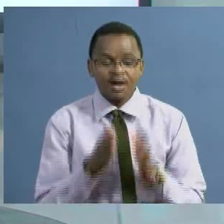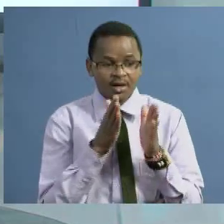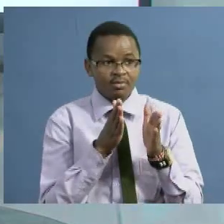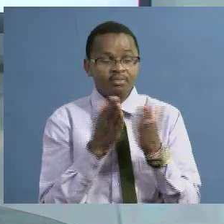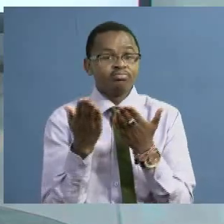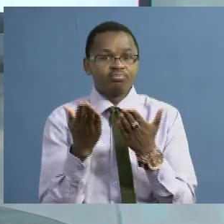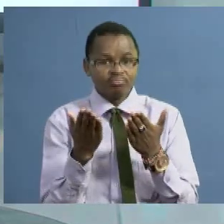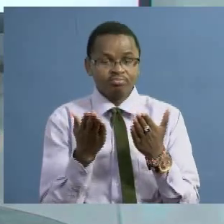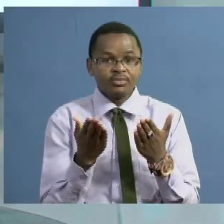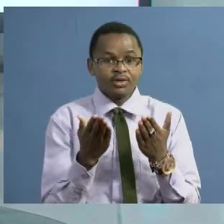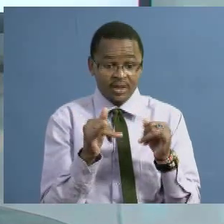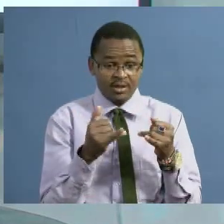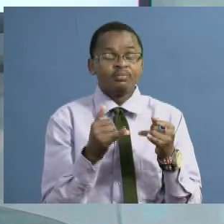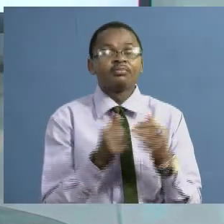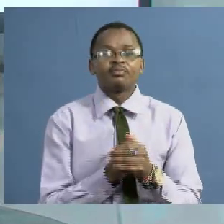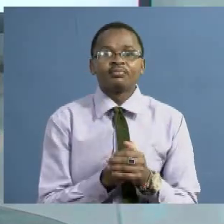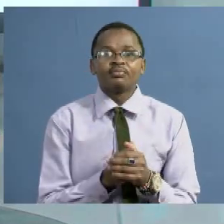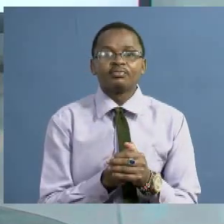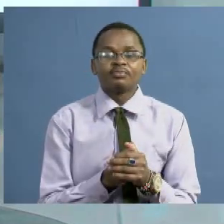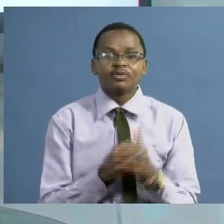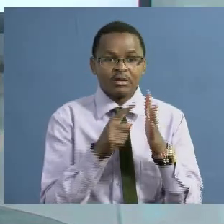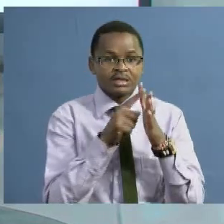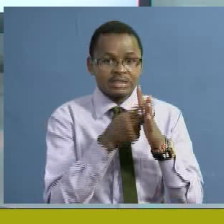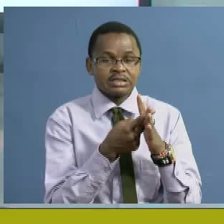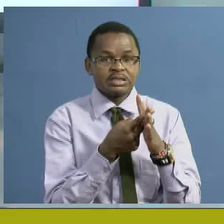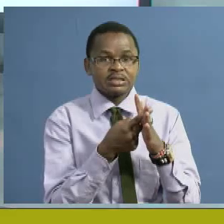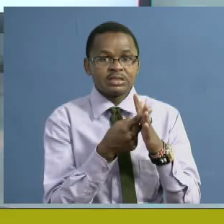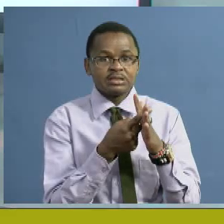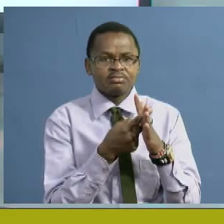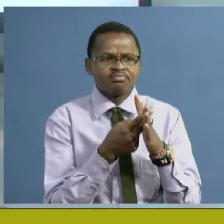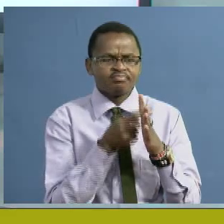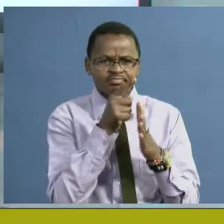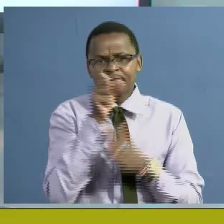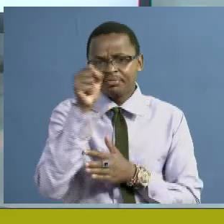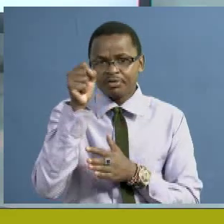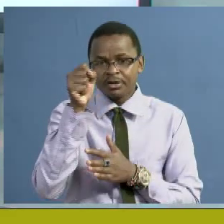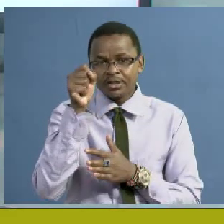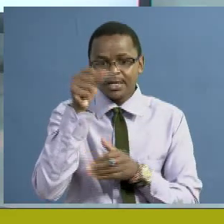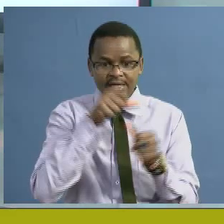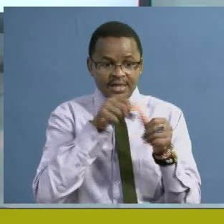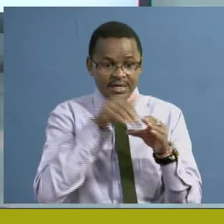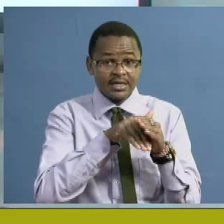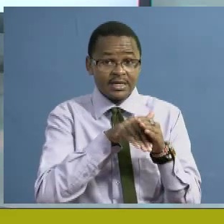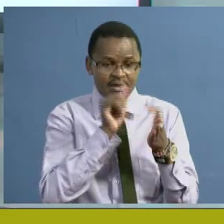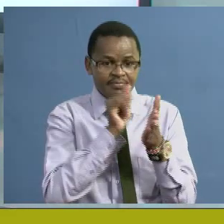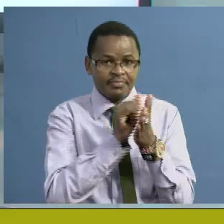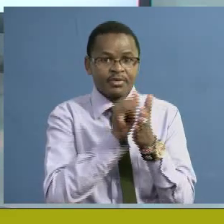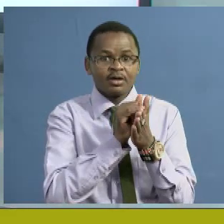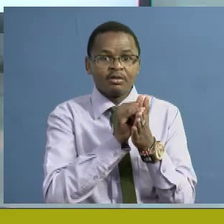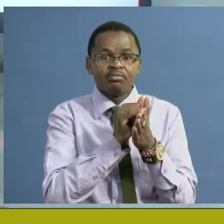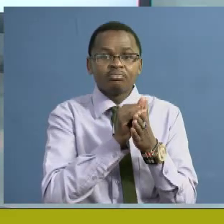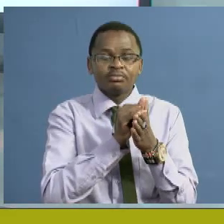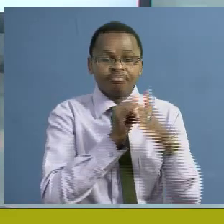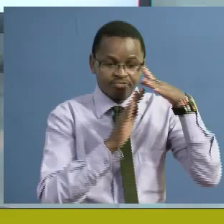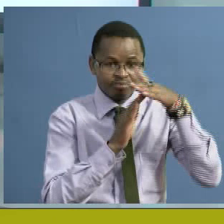Hewala na karibu kwenye mizizi ya habari. Tunaanza na habari kuwa mchecheto wa kisiasa katika kambi ya wandani wa naibu wa rais William